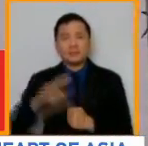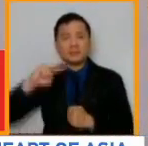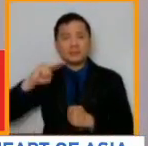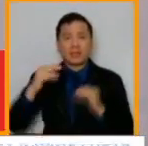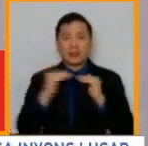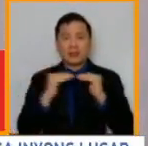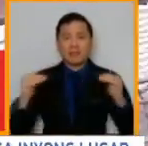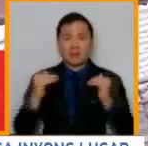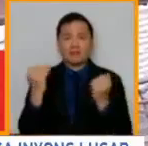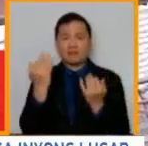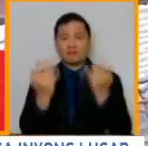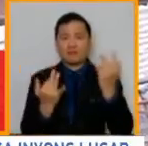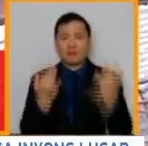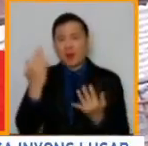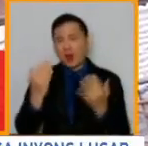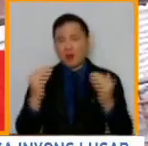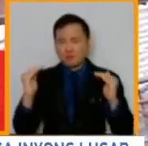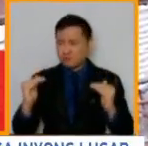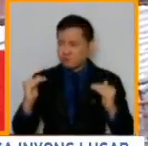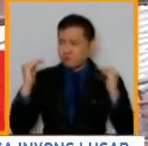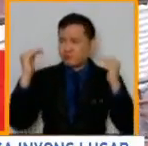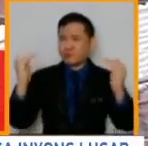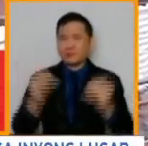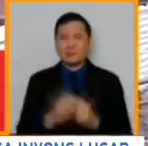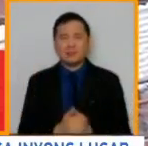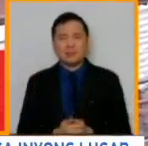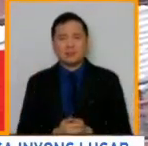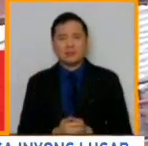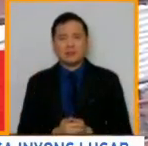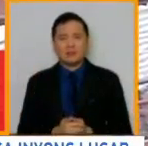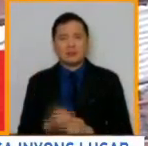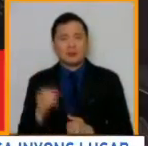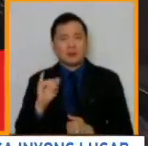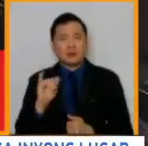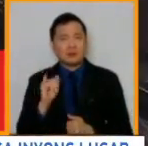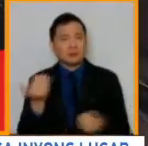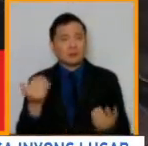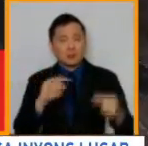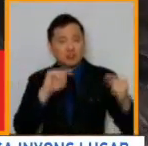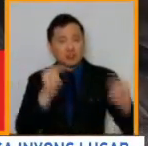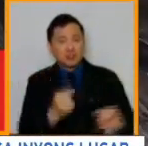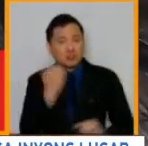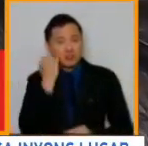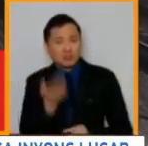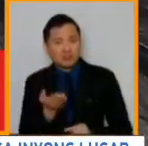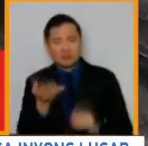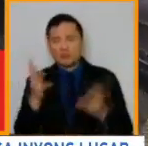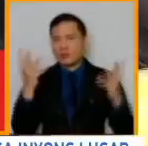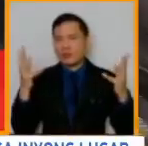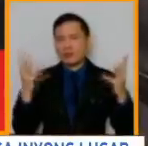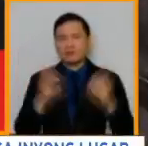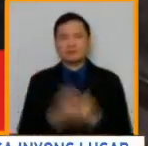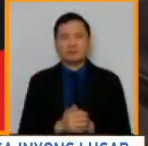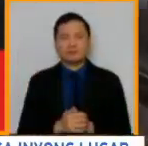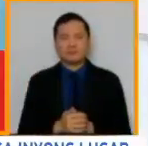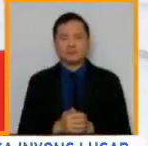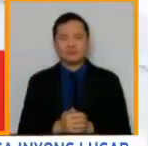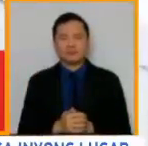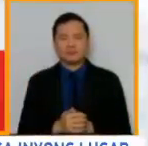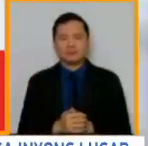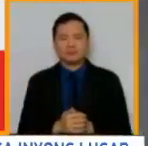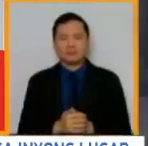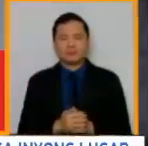naapula ang apoy. Walang napaulat na nasawi o nasaktan sa insidente. Nasa 20 bahay ang natupok ng apoy